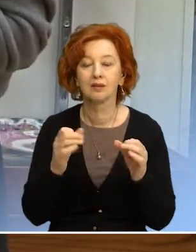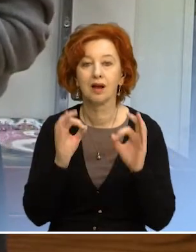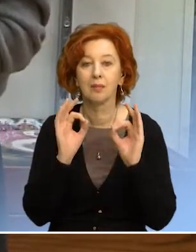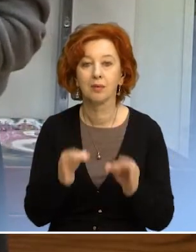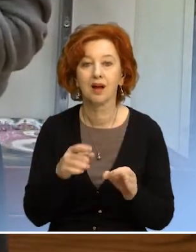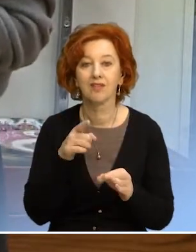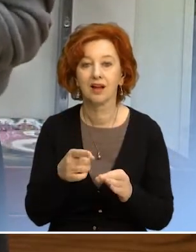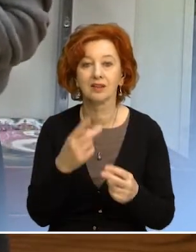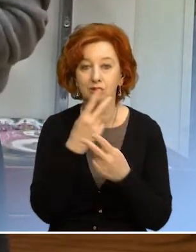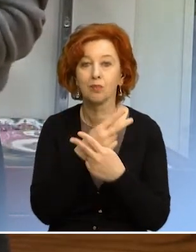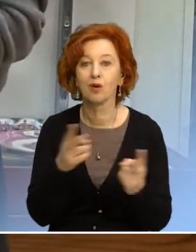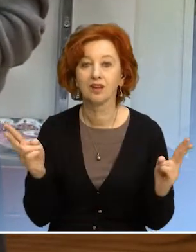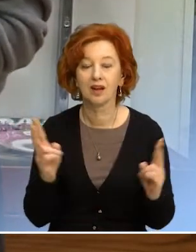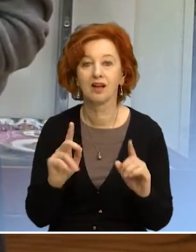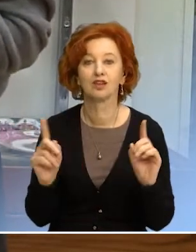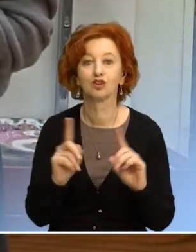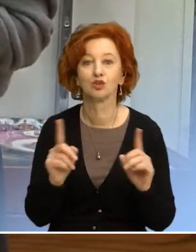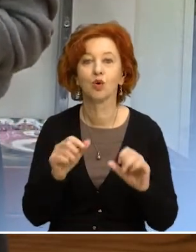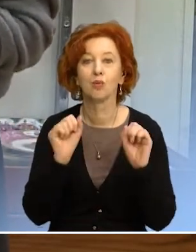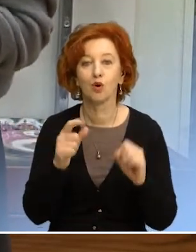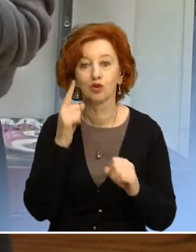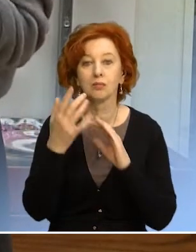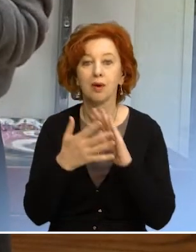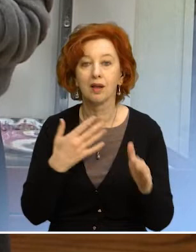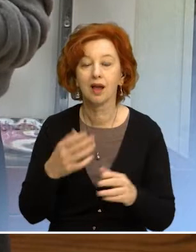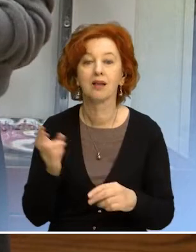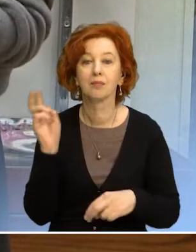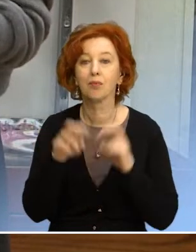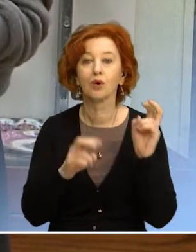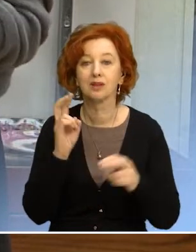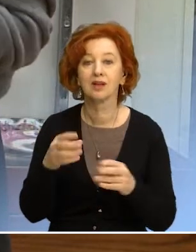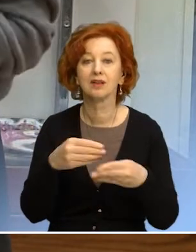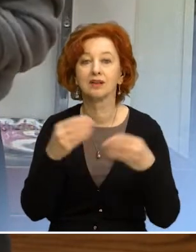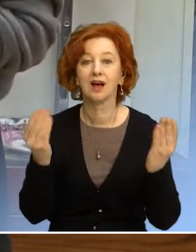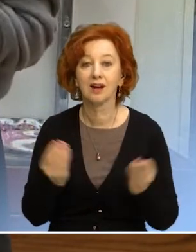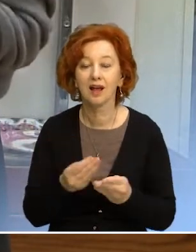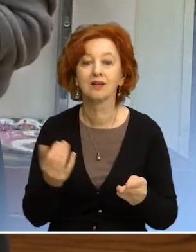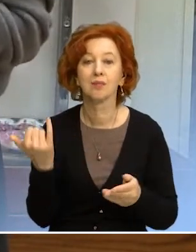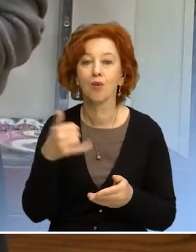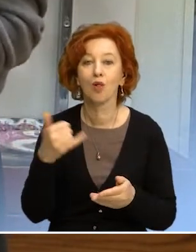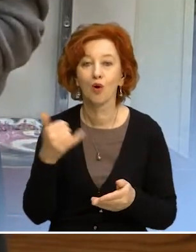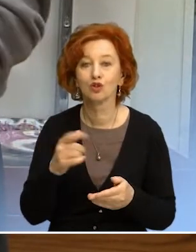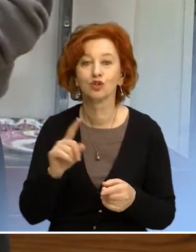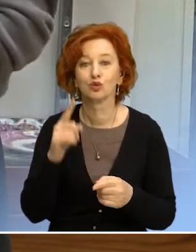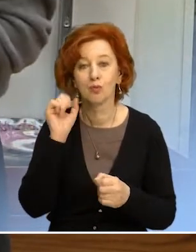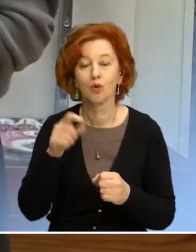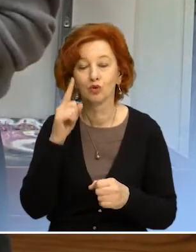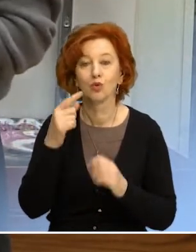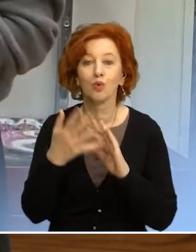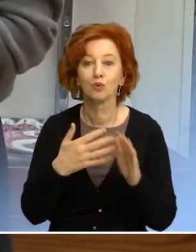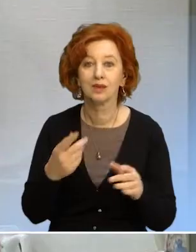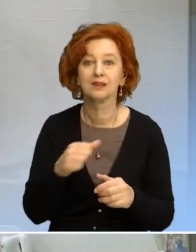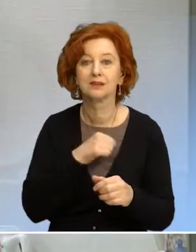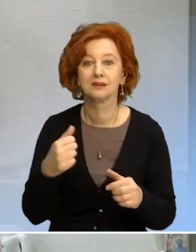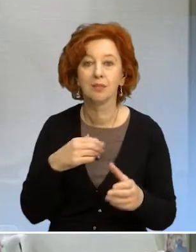как правильно ее смотреть? Что может понять посетитель по нескольким тарелкам или молочнику? Что он может узнать? Добрый